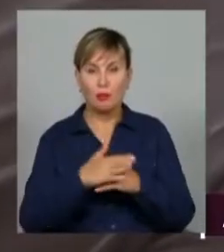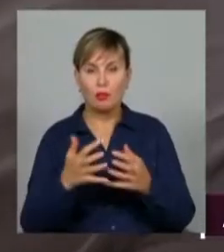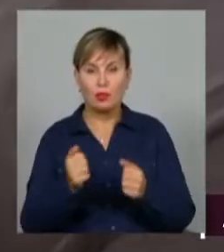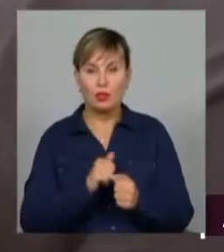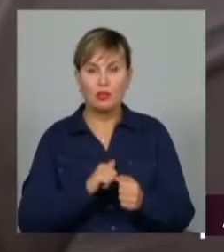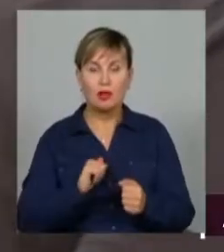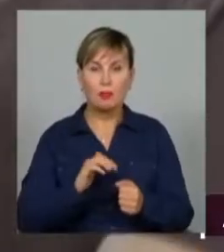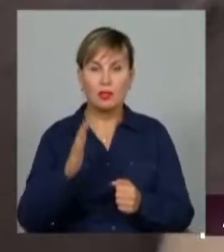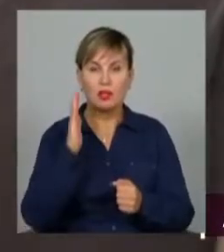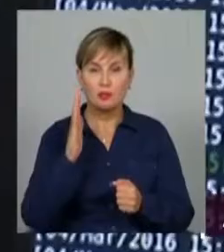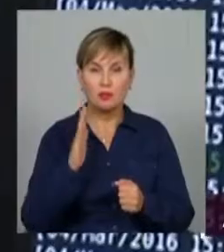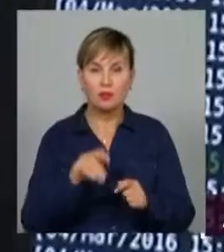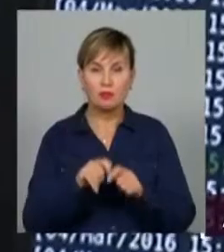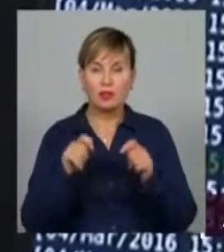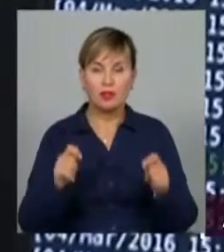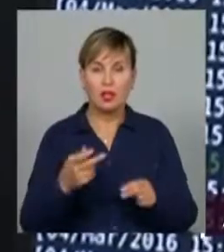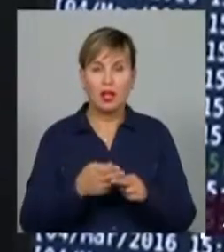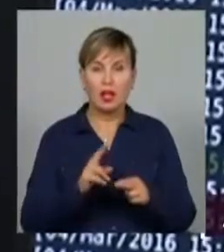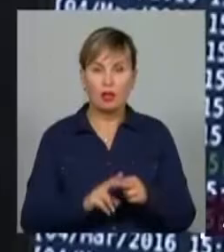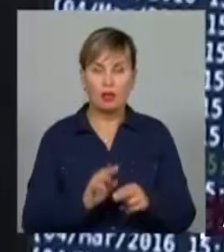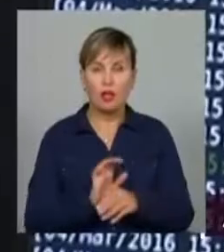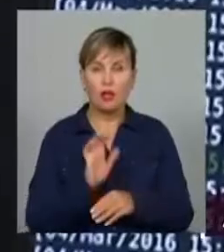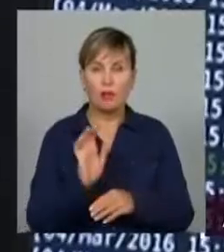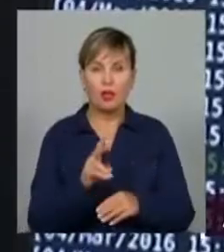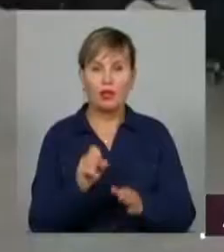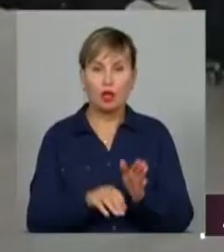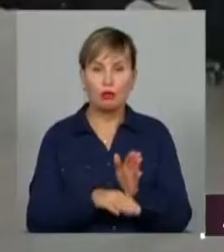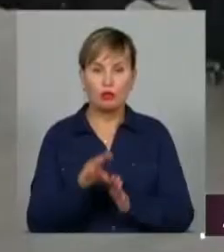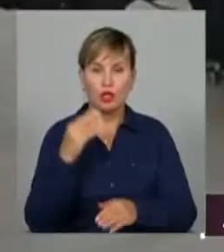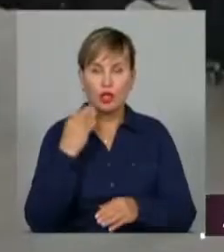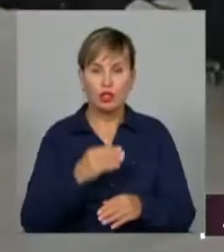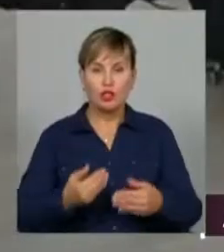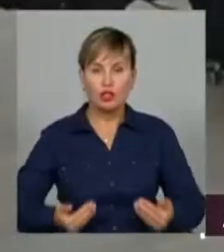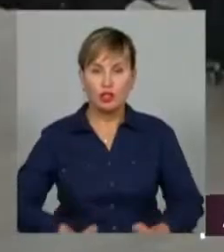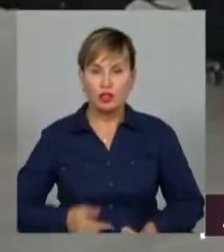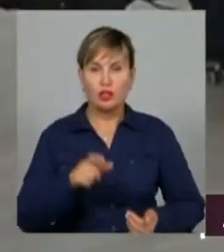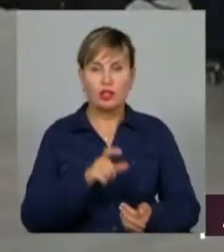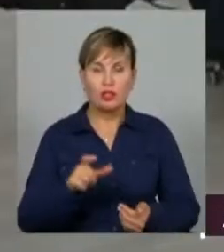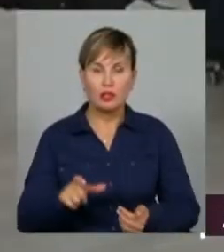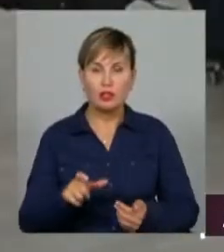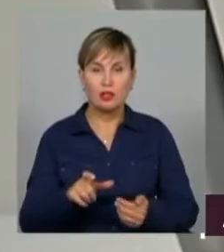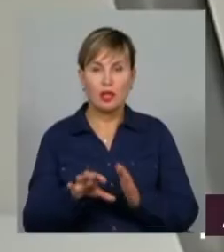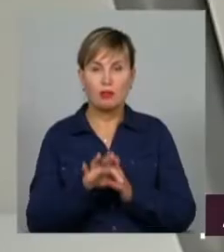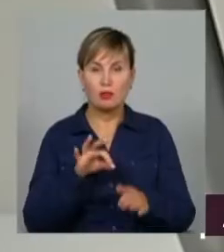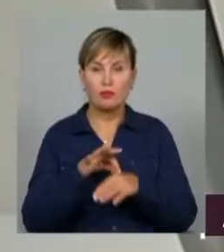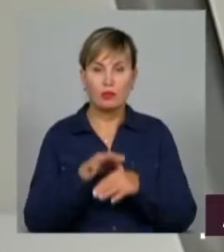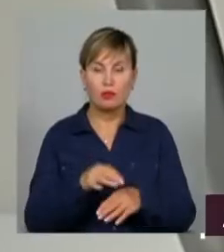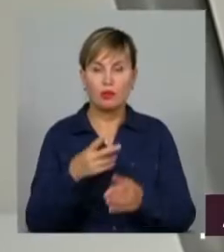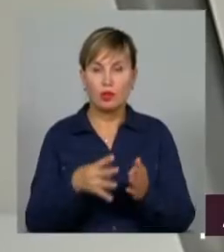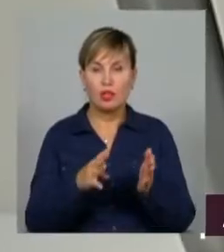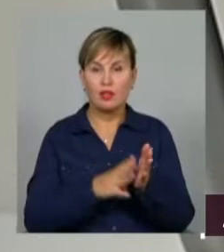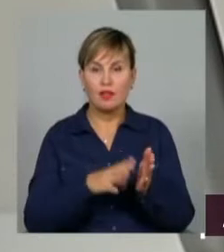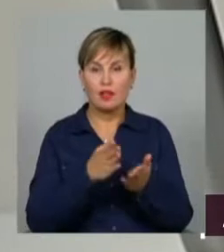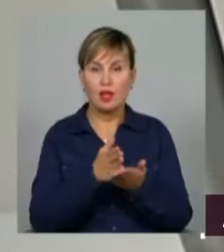самые перспективные стартап-проекты, которые направлены на улучшение качества жизни горожан. Отбор ведется по 49